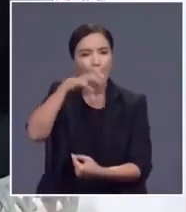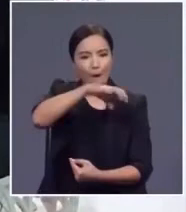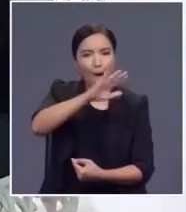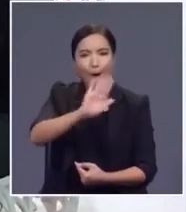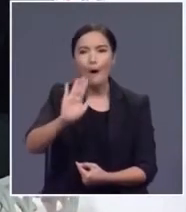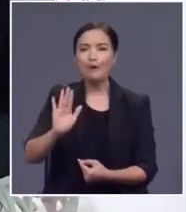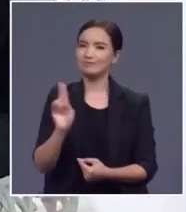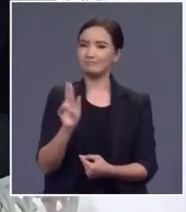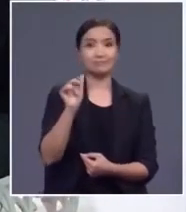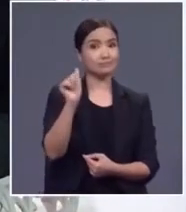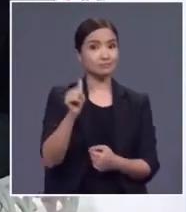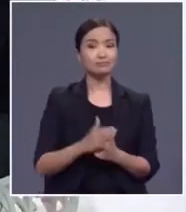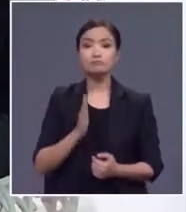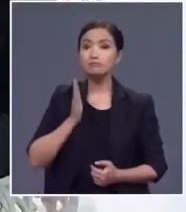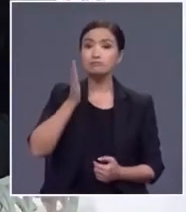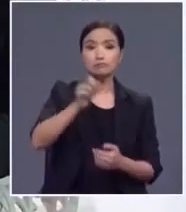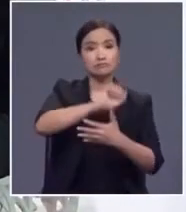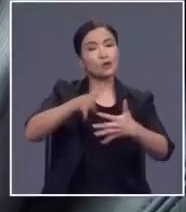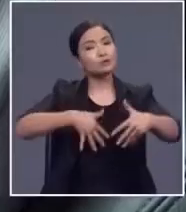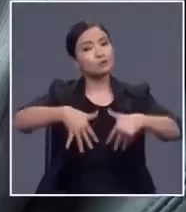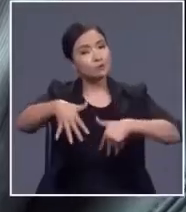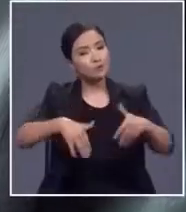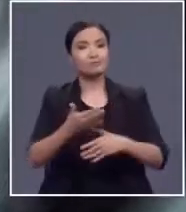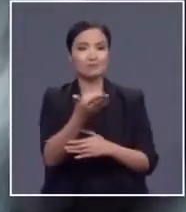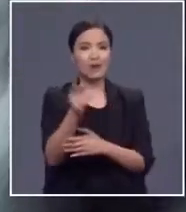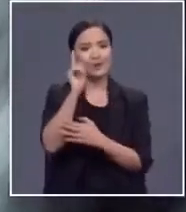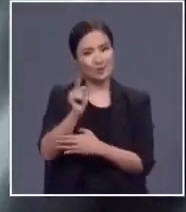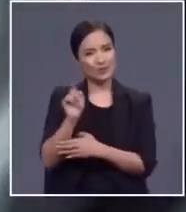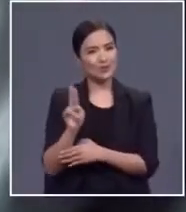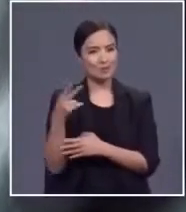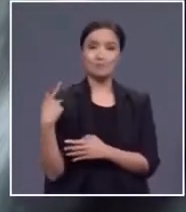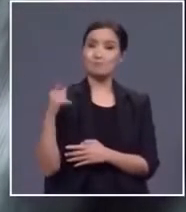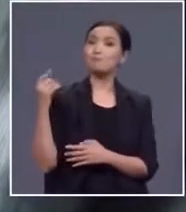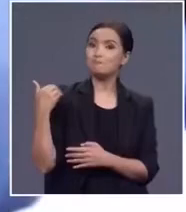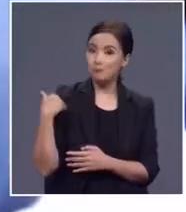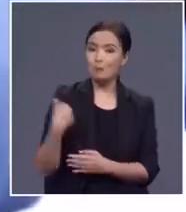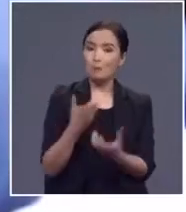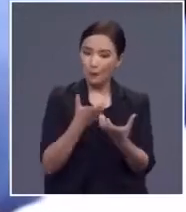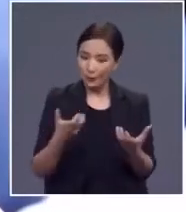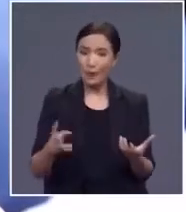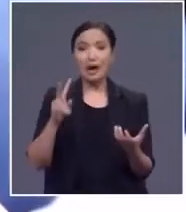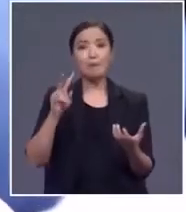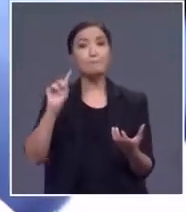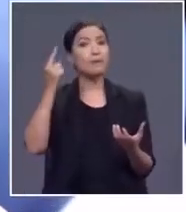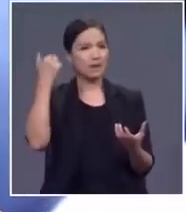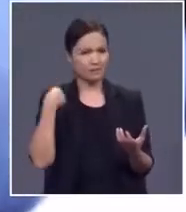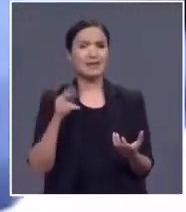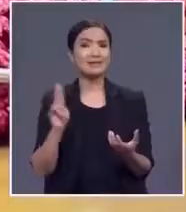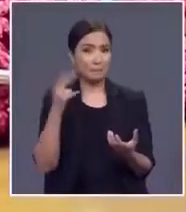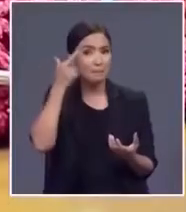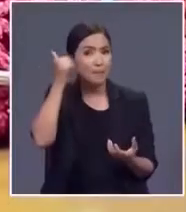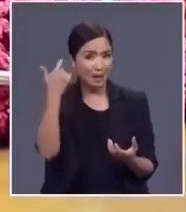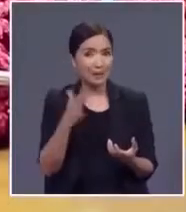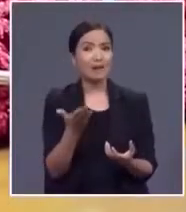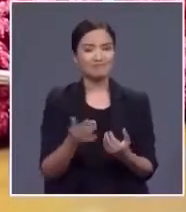รับรู้กันต่อไปคือให้พี่น้องประชาชนเนี่ยสามารถใช้ให้เกิดประโยชน ์ เกิดนวัตกรรมใหม่ๆตอนนี้พี่น้องใช้ไปละ ครับ แล้วก็ต่อไ